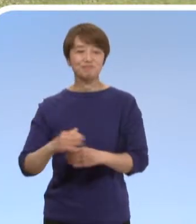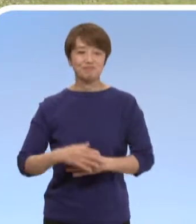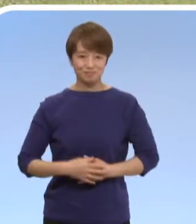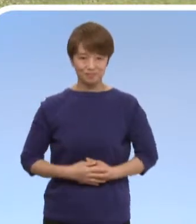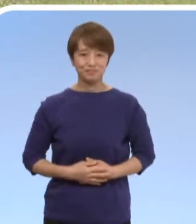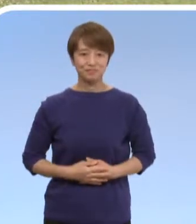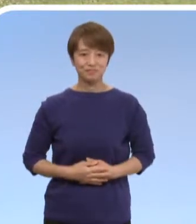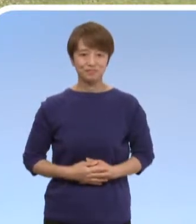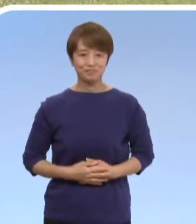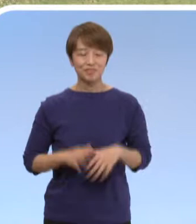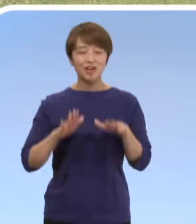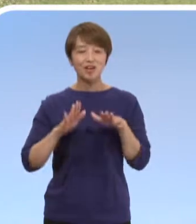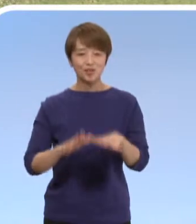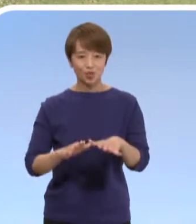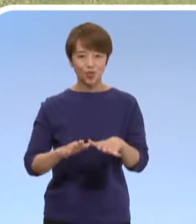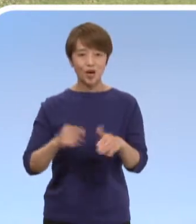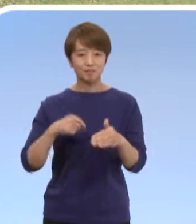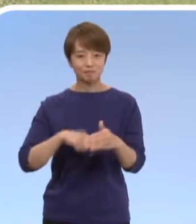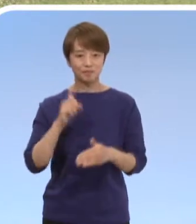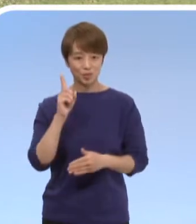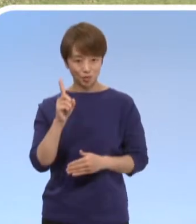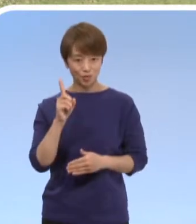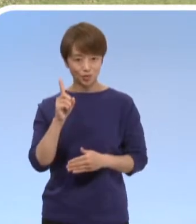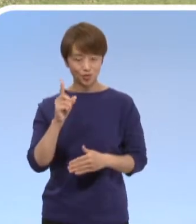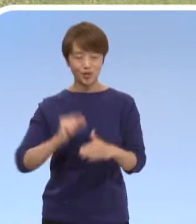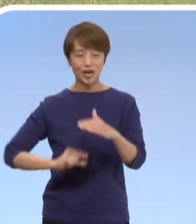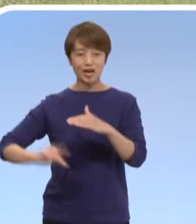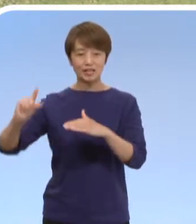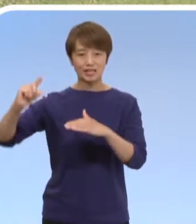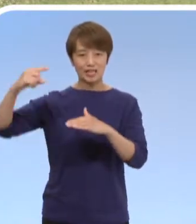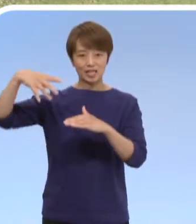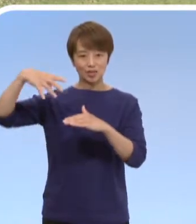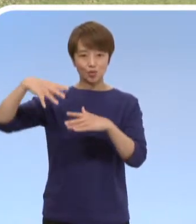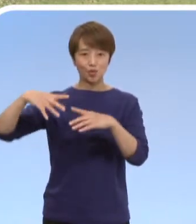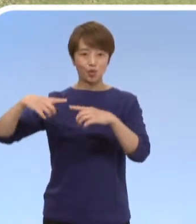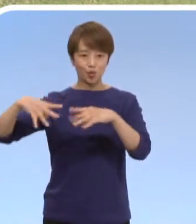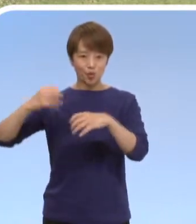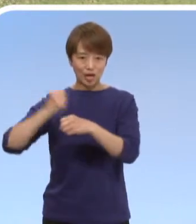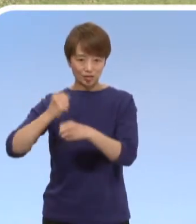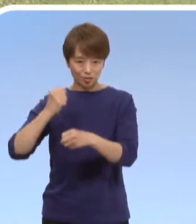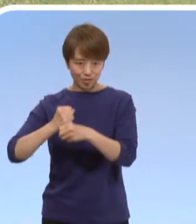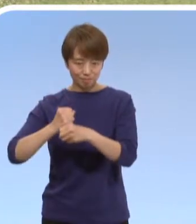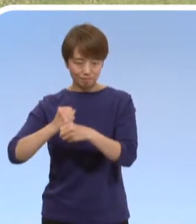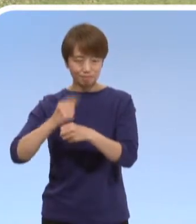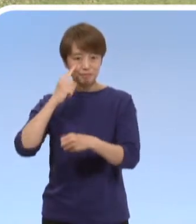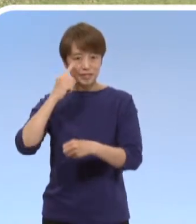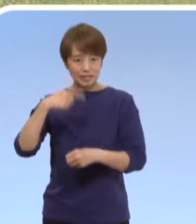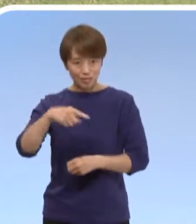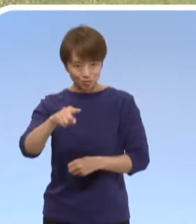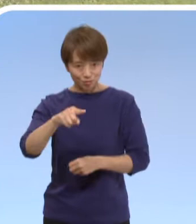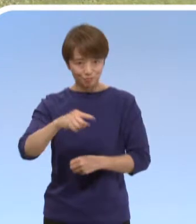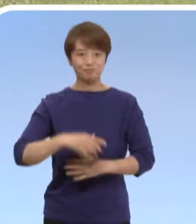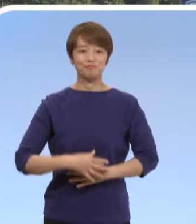な取り組みが行われていまして、今日はその一つ、太陽光発電について見ていきます。